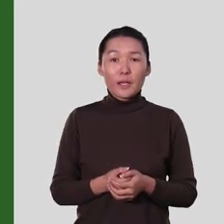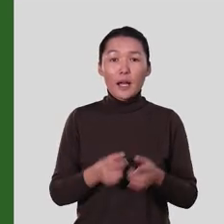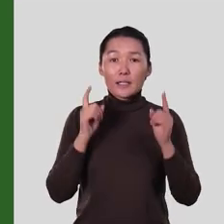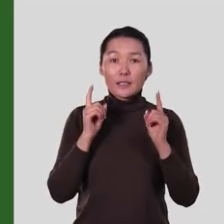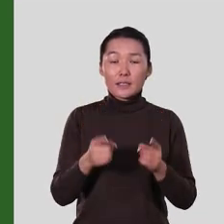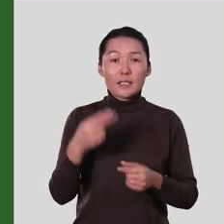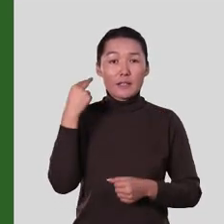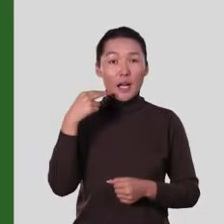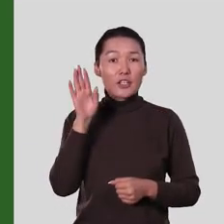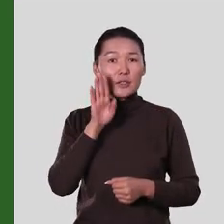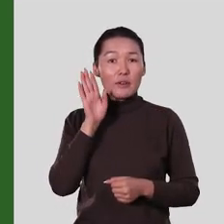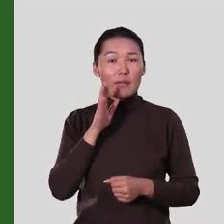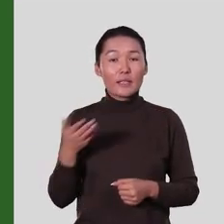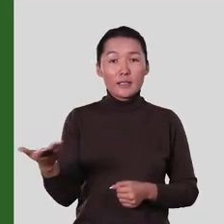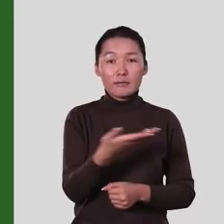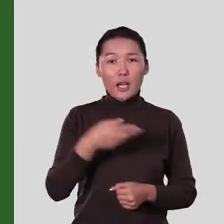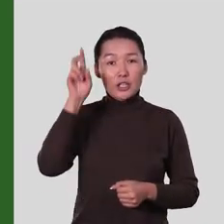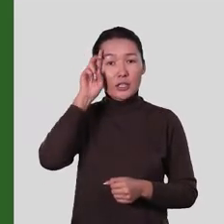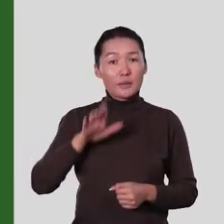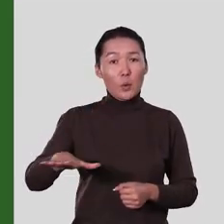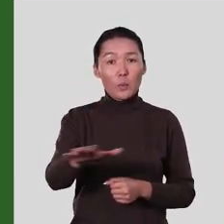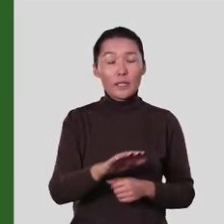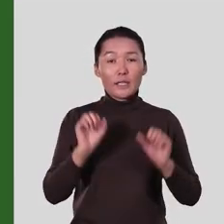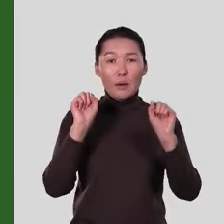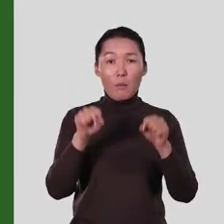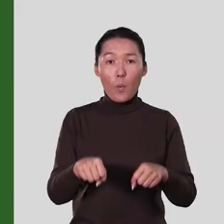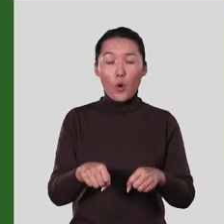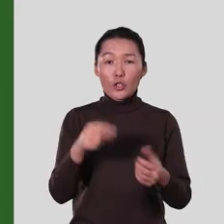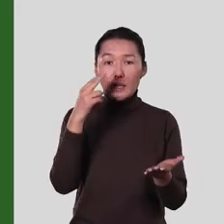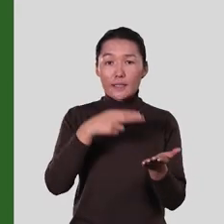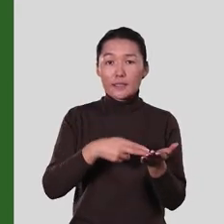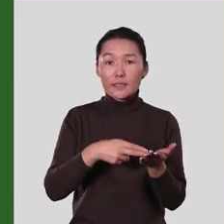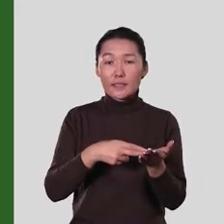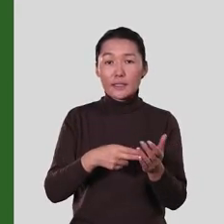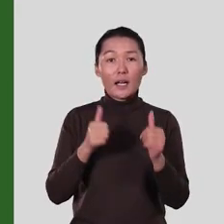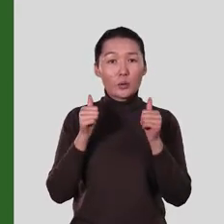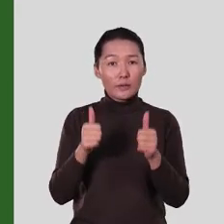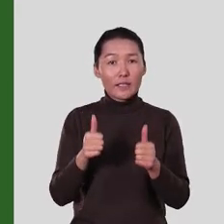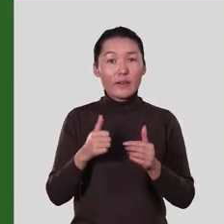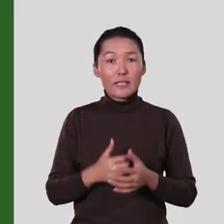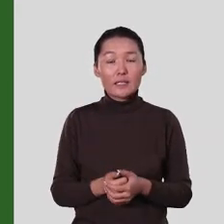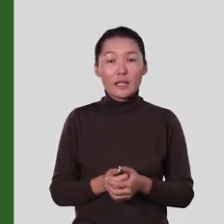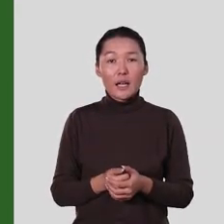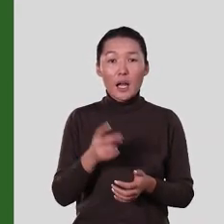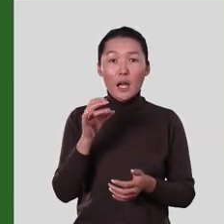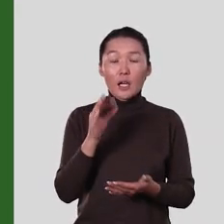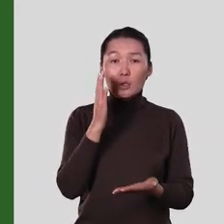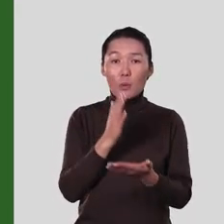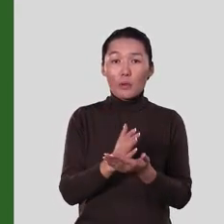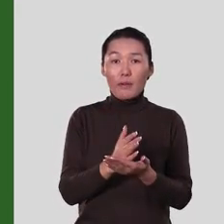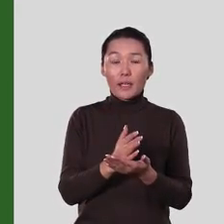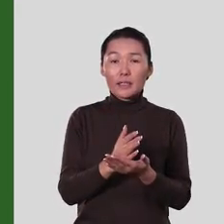Естественное качество воды в нашей республике можно расценить как удовлетворительное. Но бывает